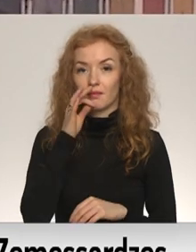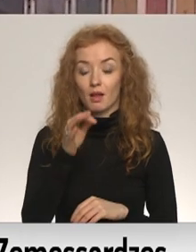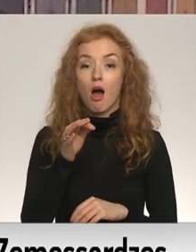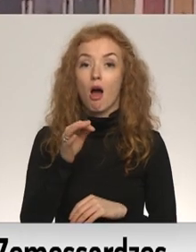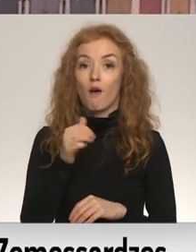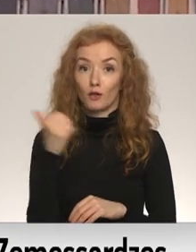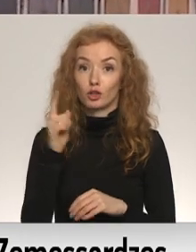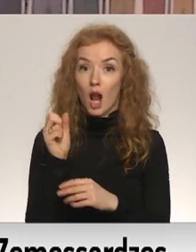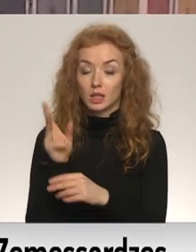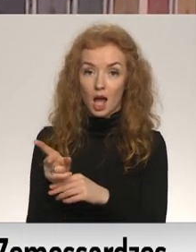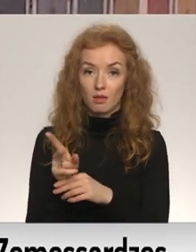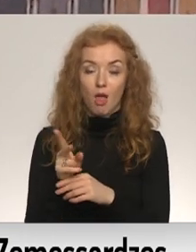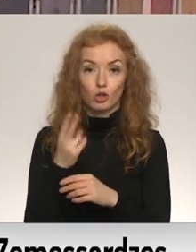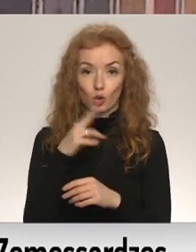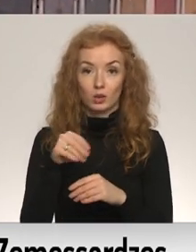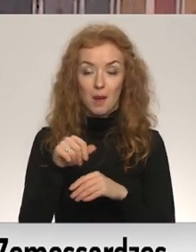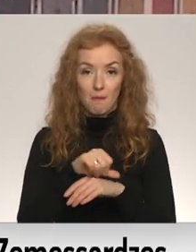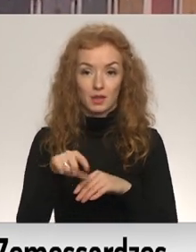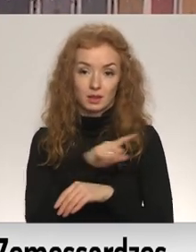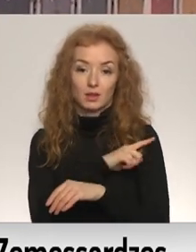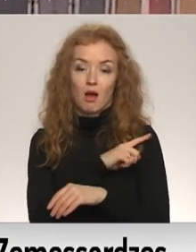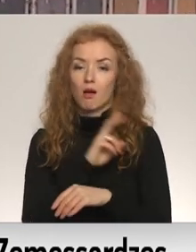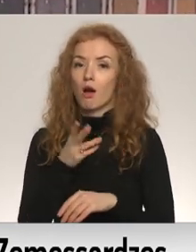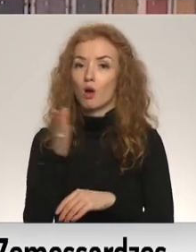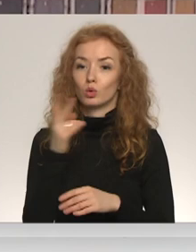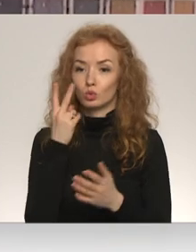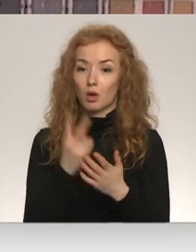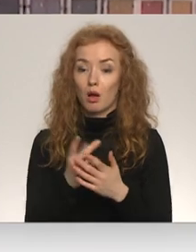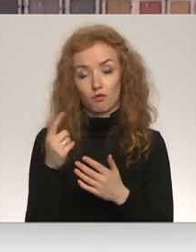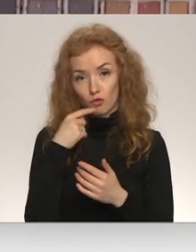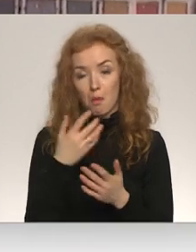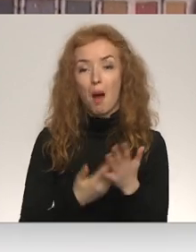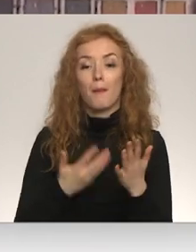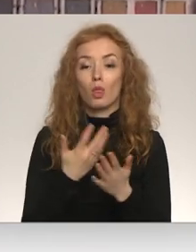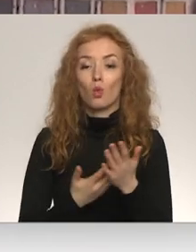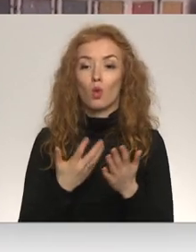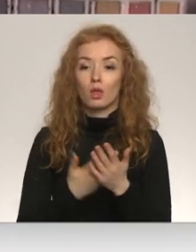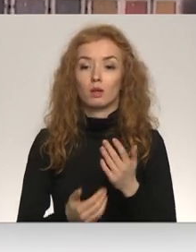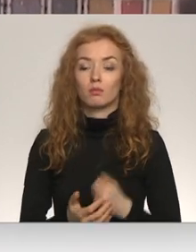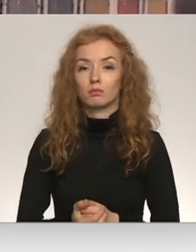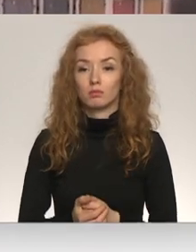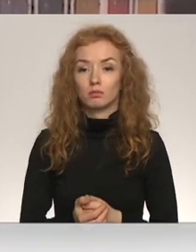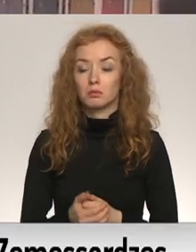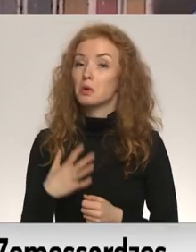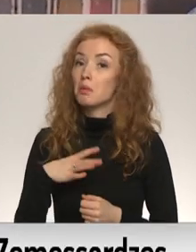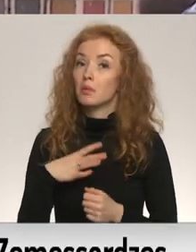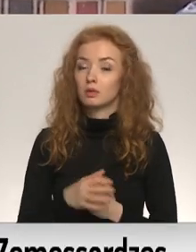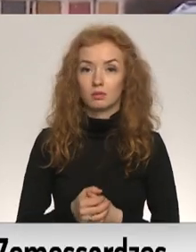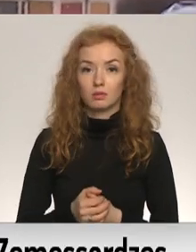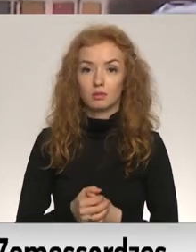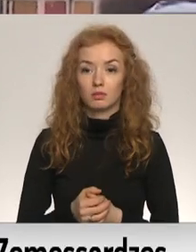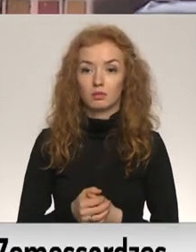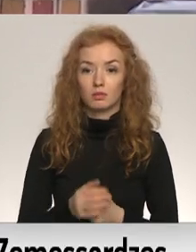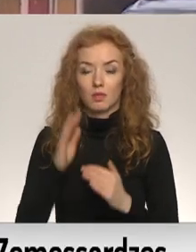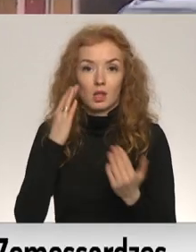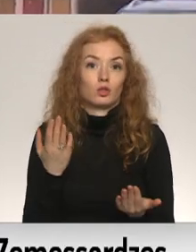amata. Kā jūs to vērtējat? Pamatoti, nepamatoti? Pamatoti, jā. Jo? Nu, es